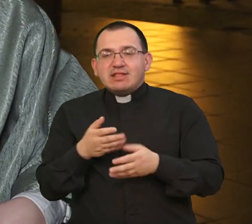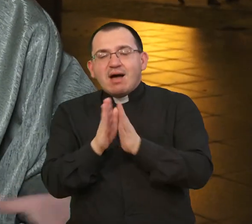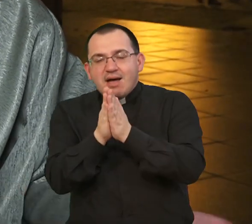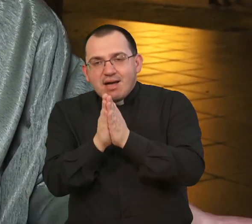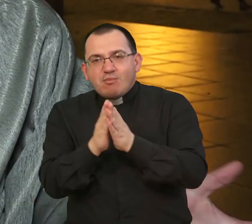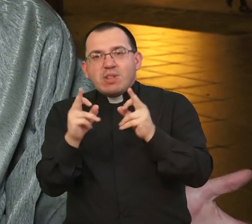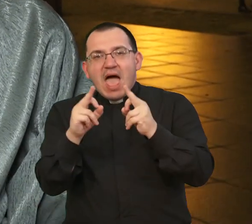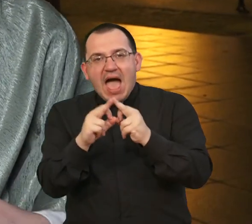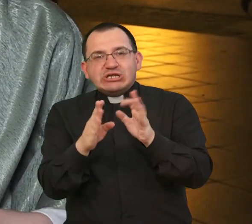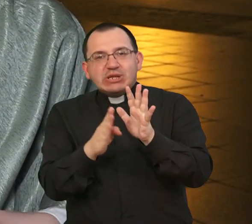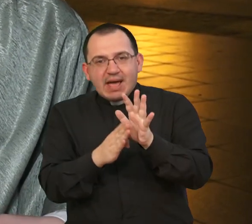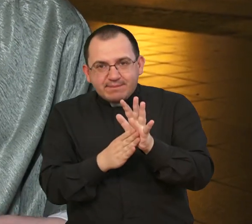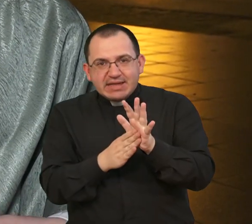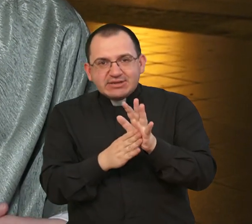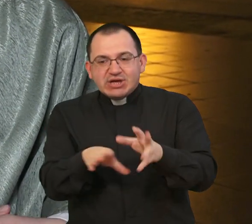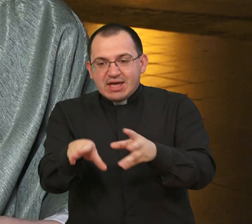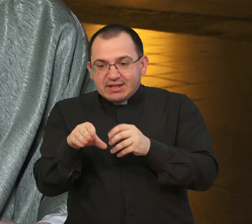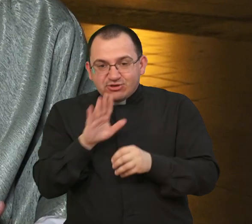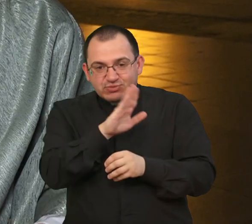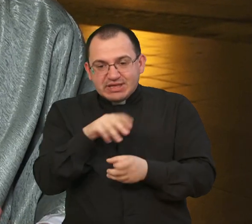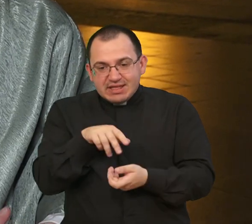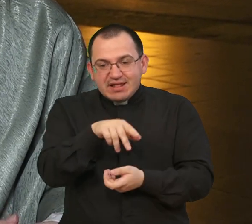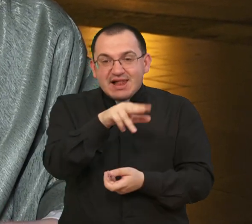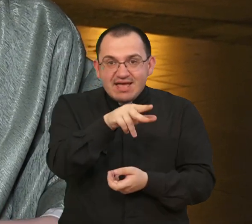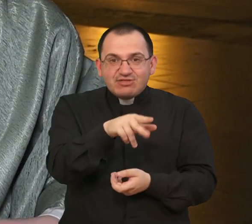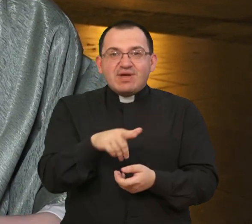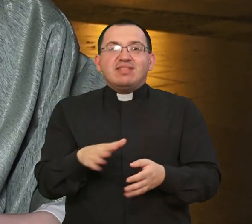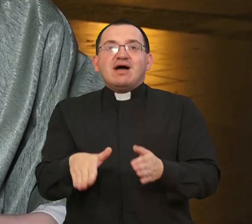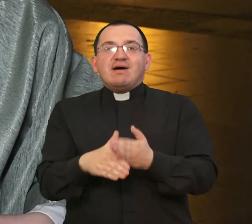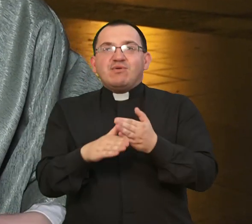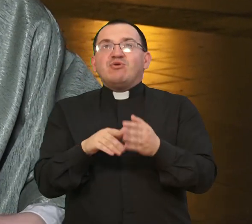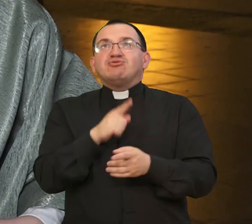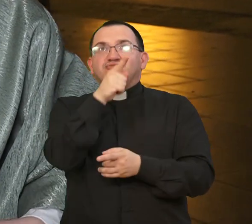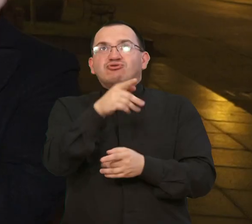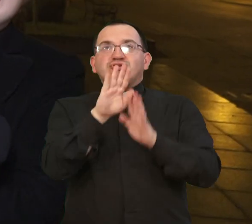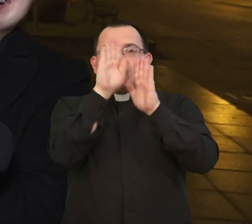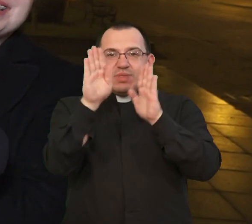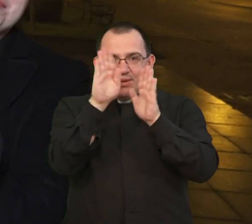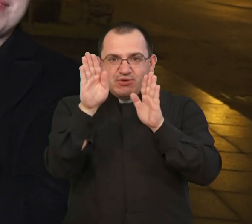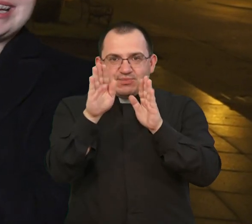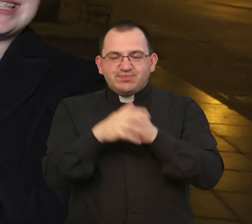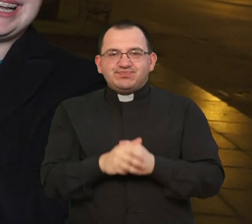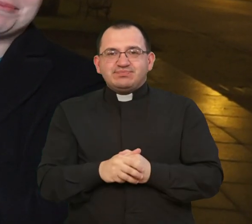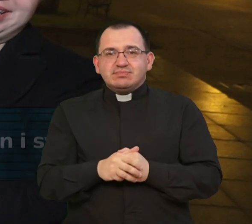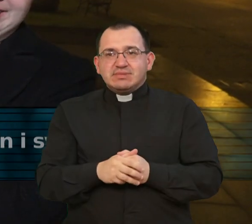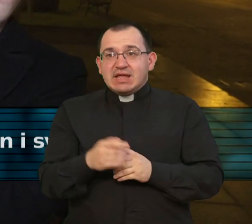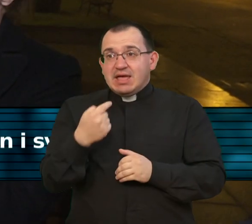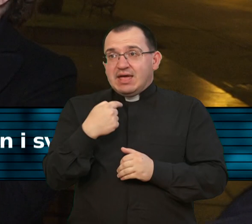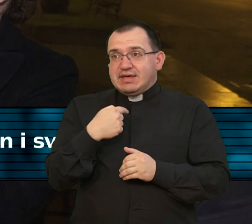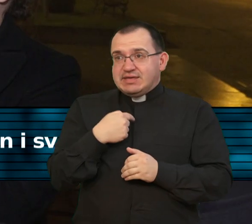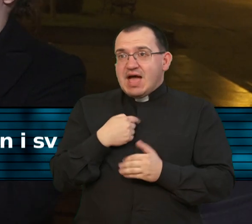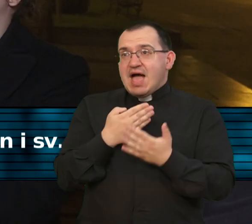da uzmu njezine skale kako bi im pomogle da dođu u nebo. Ja sam Marie-Zeline